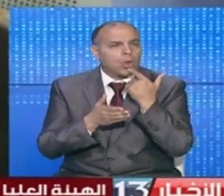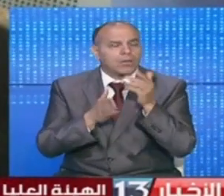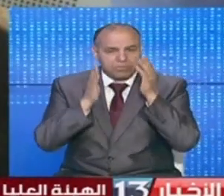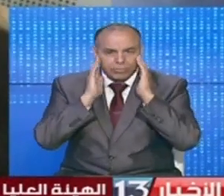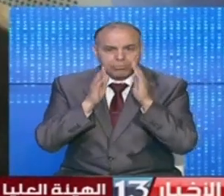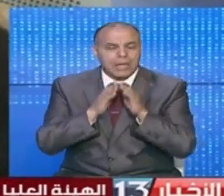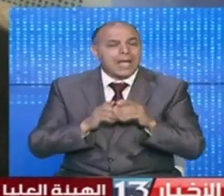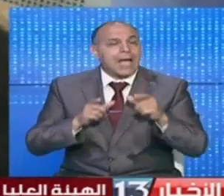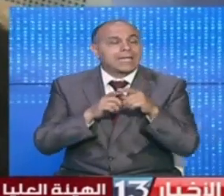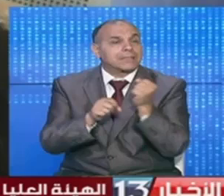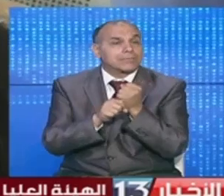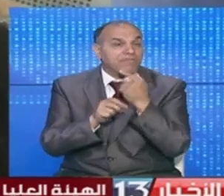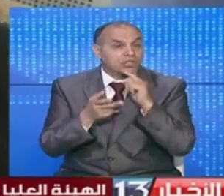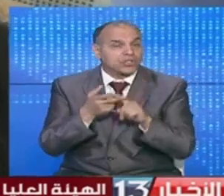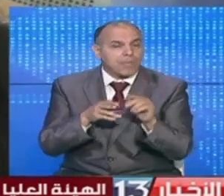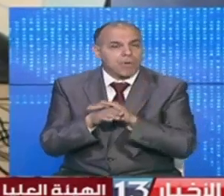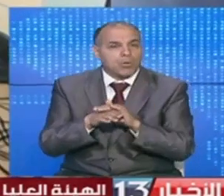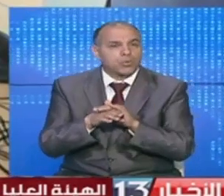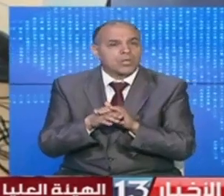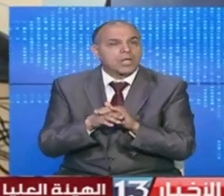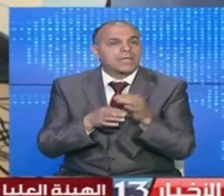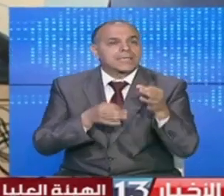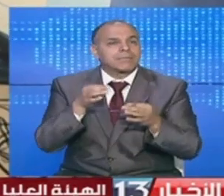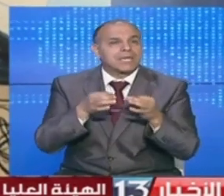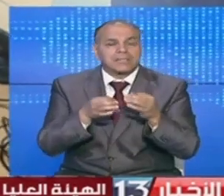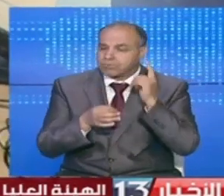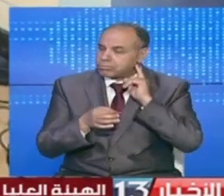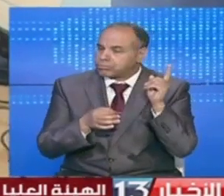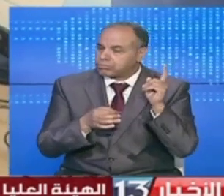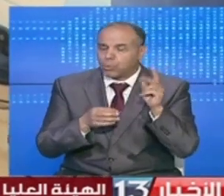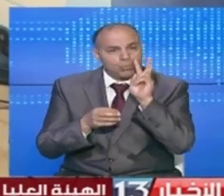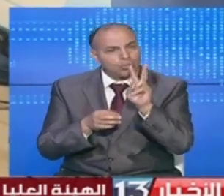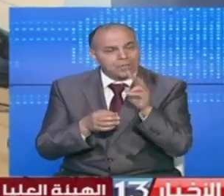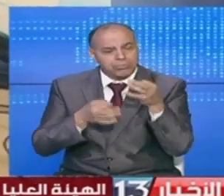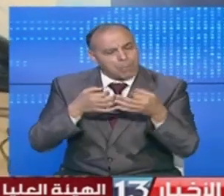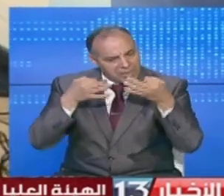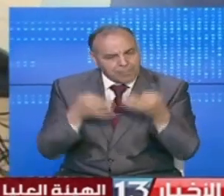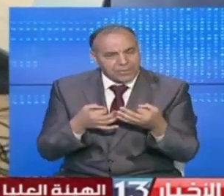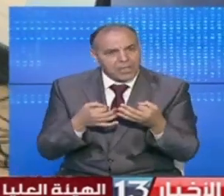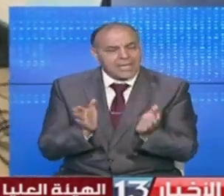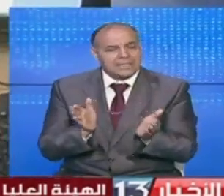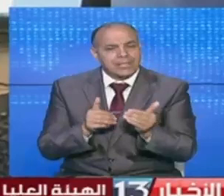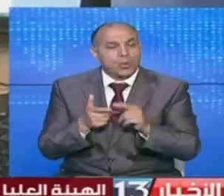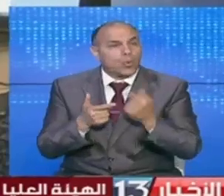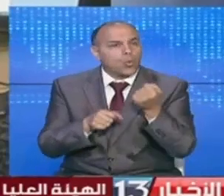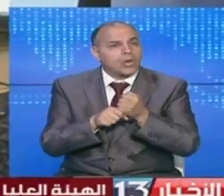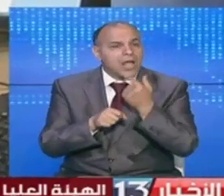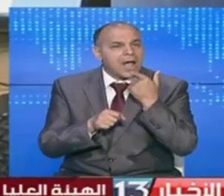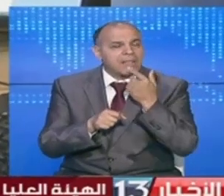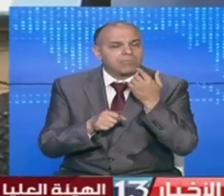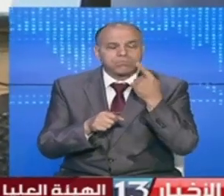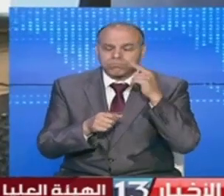تركيز الهيكل المهني المتعلق بقياس نسب الاستماع والمشاهدة وبعث صندوق لدعم